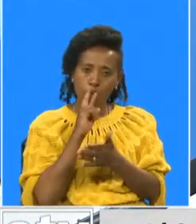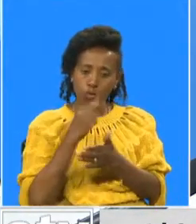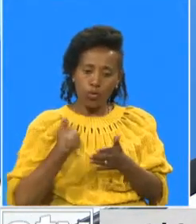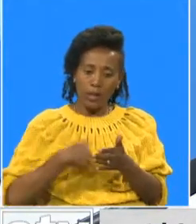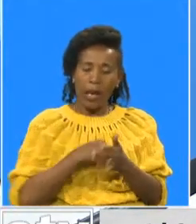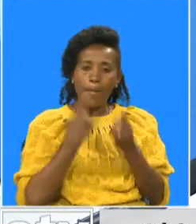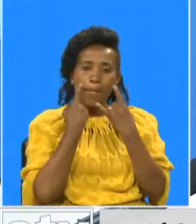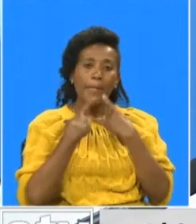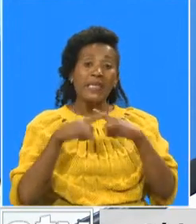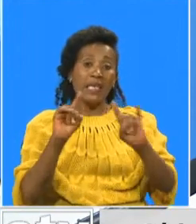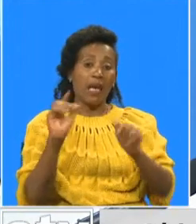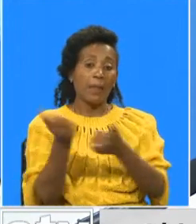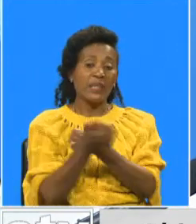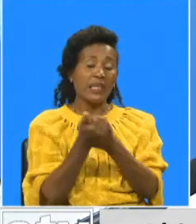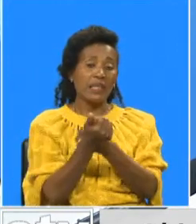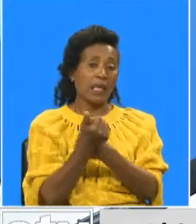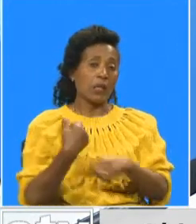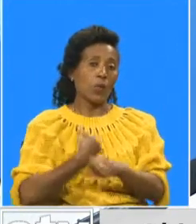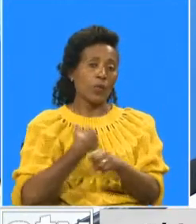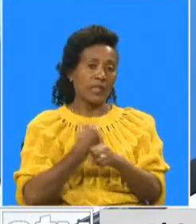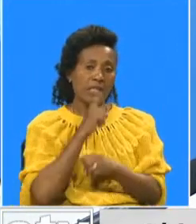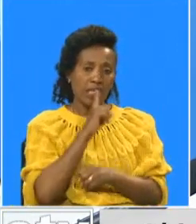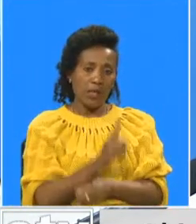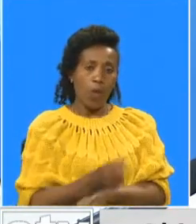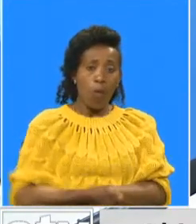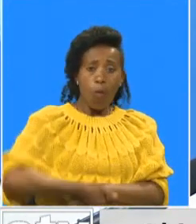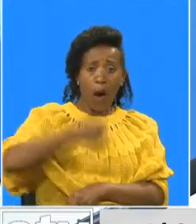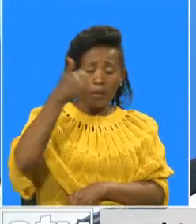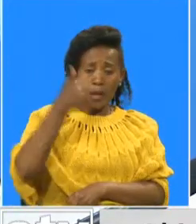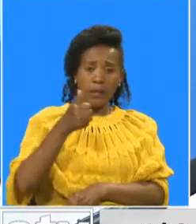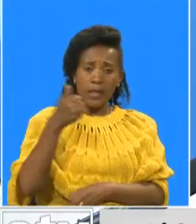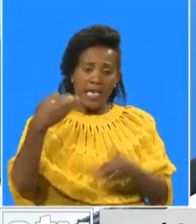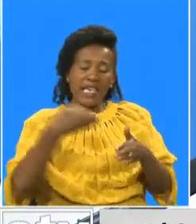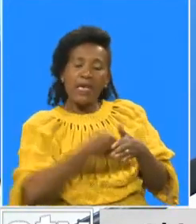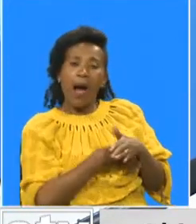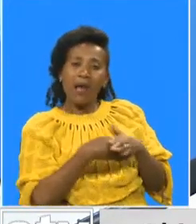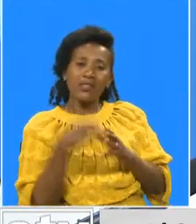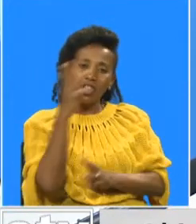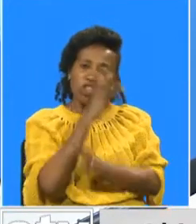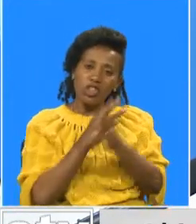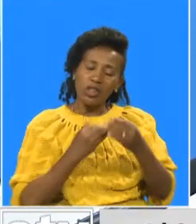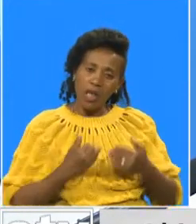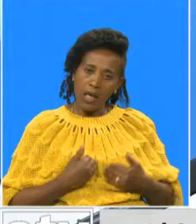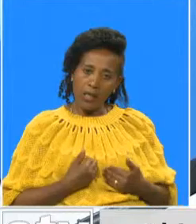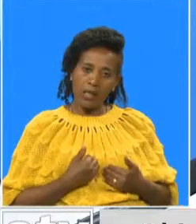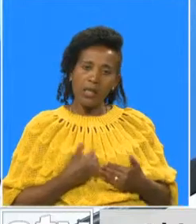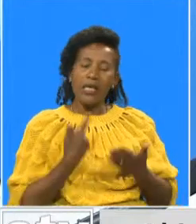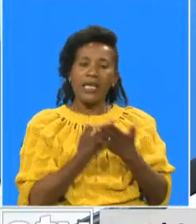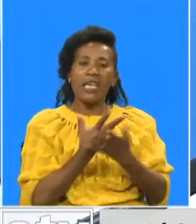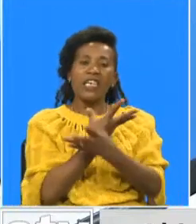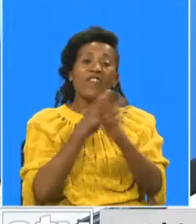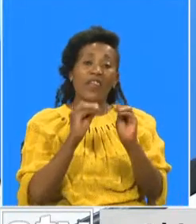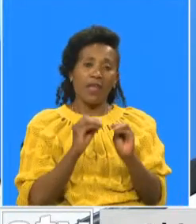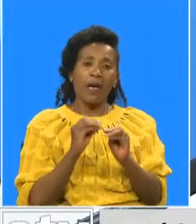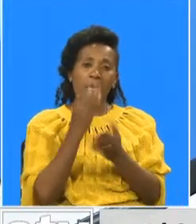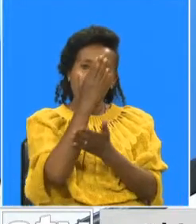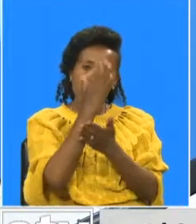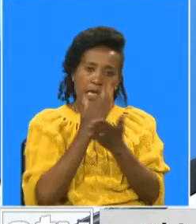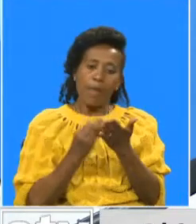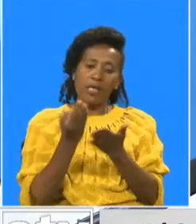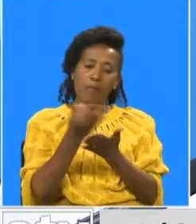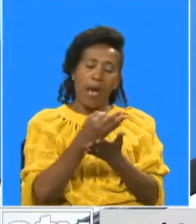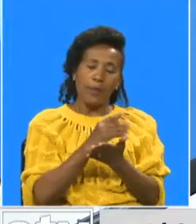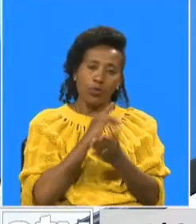እኛም በዜና ምንከታተለው ምንሰራውም በዋናነት የግብዓት ችግር እንዳለባቸው የደሞ ቢፈታላቸው በግማሽ